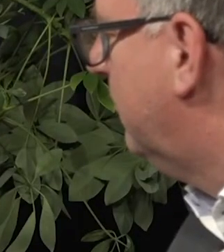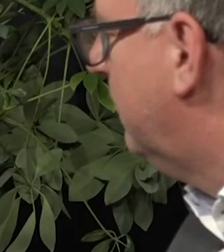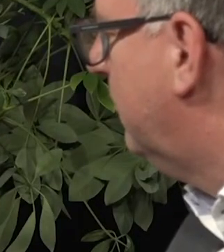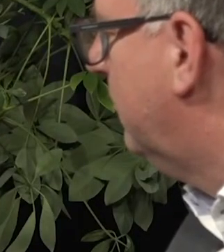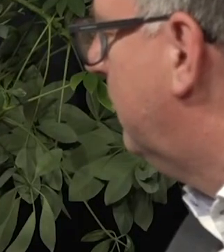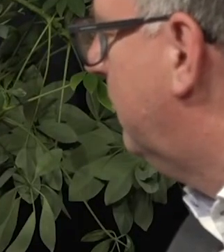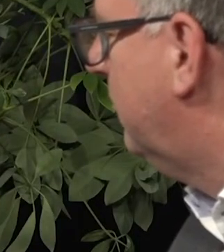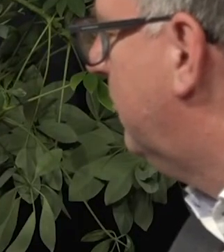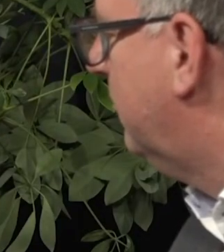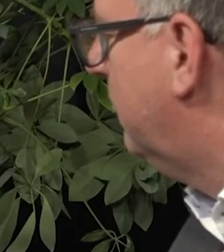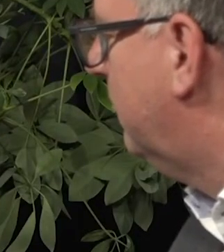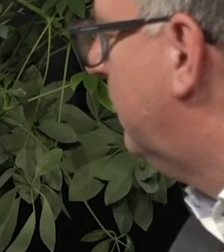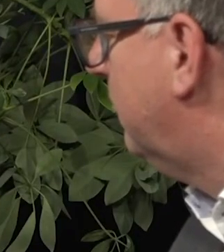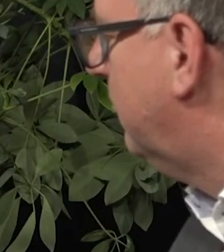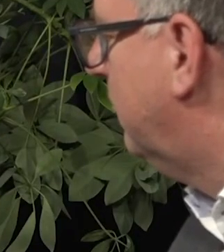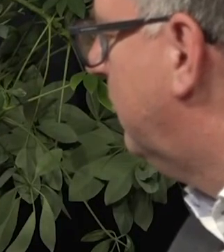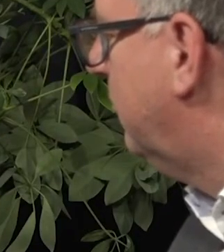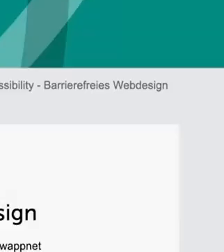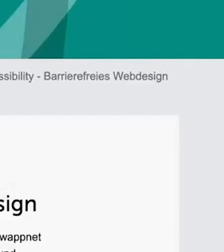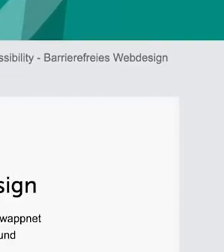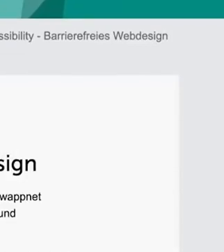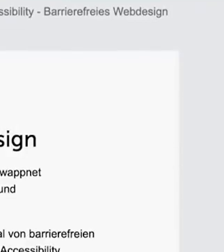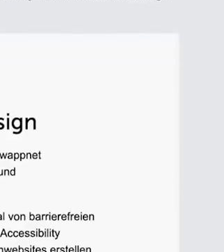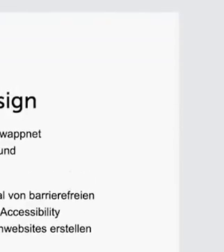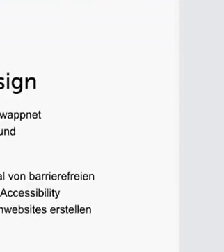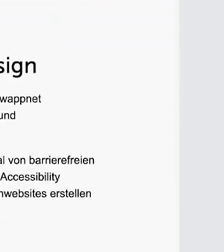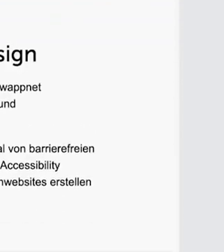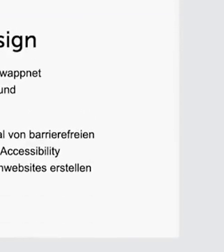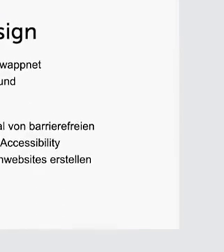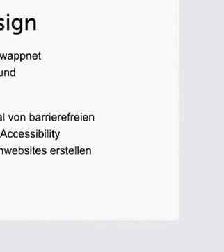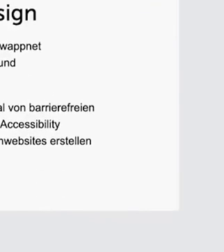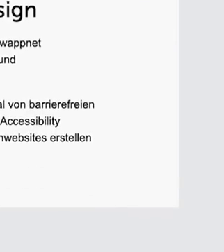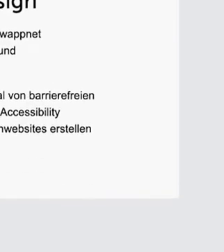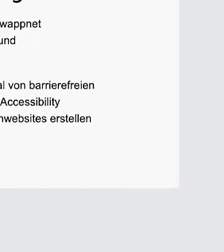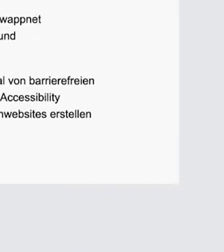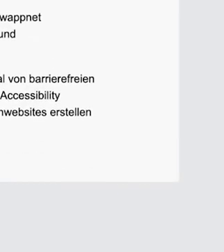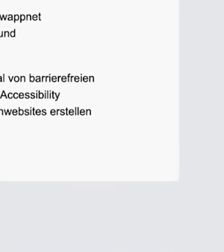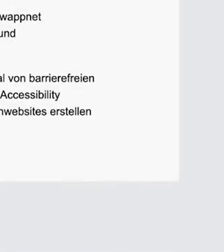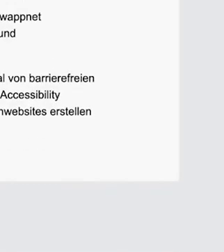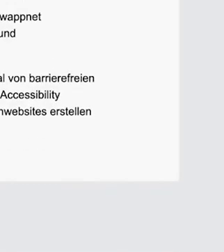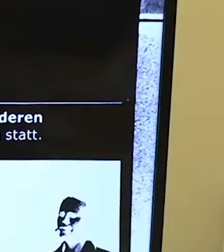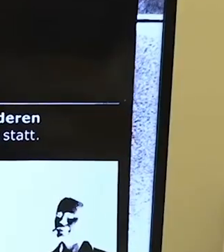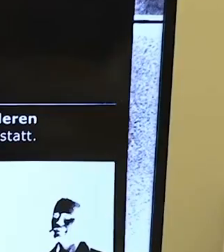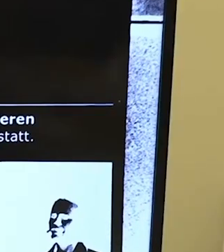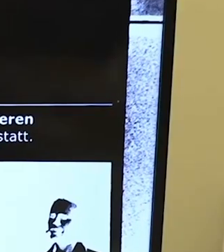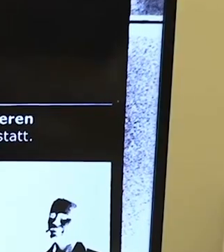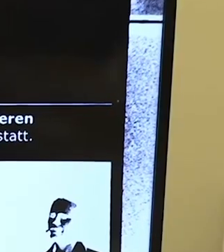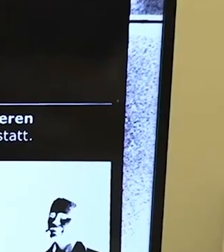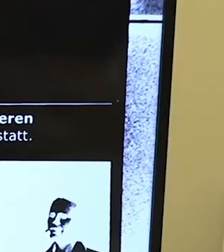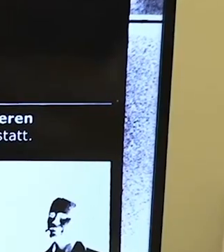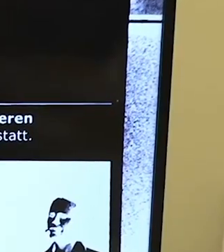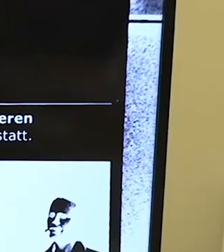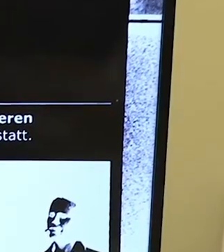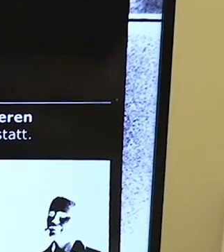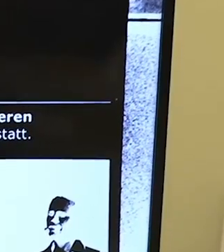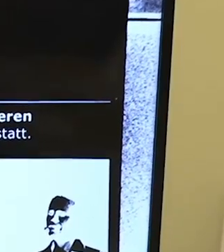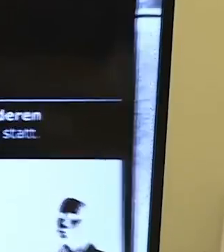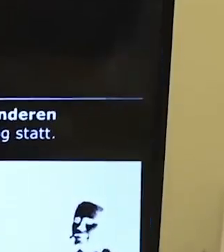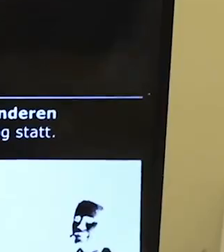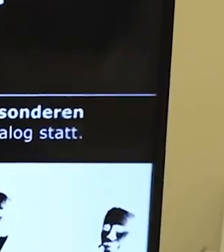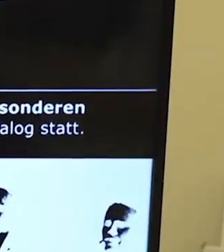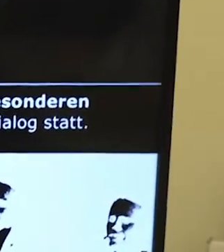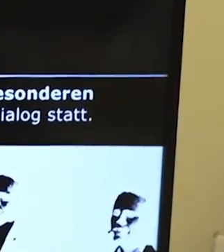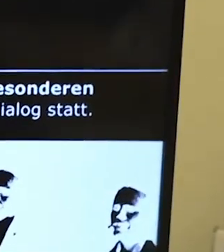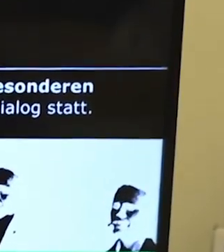profitiert von meiner Behinderung direkt. Es ist einfach barrierefrei von Anfang an. Ich würde generell empfehlen, probiert